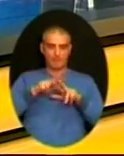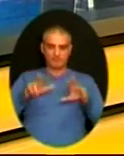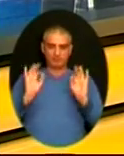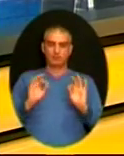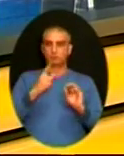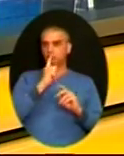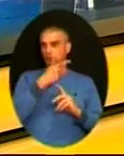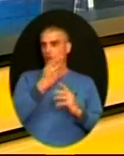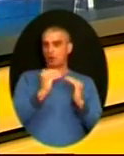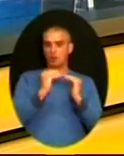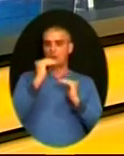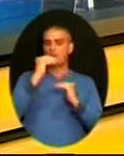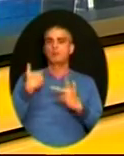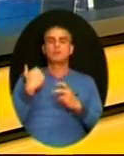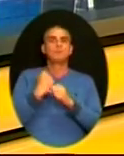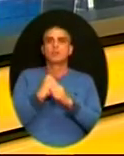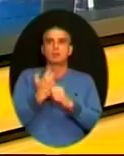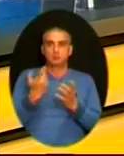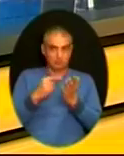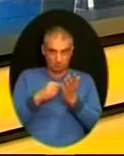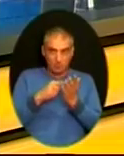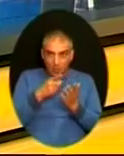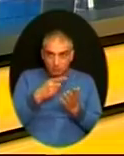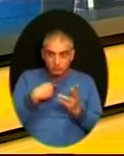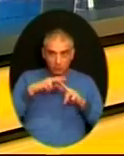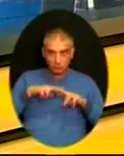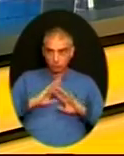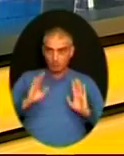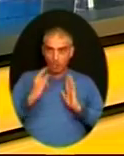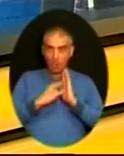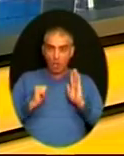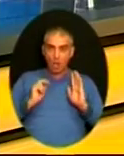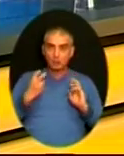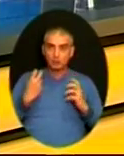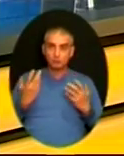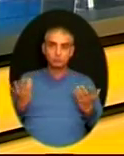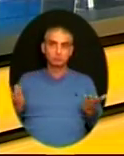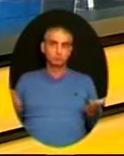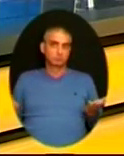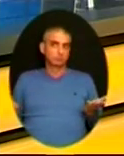לעלות במנדטים. ומה נעשה? אז מה בגלל זה? נשאר בלי חוק גיוס?